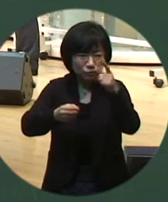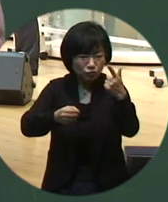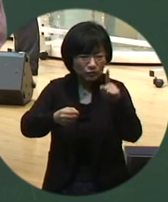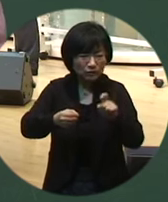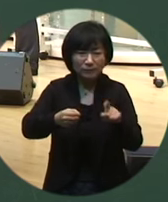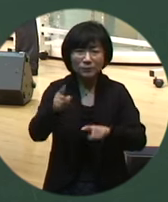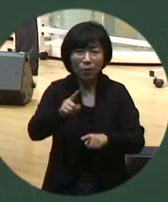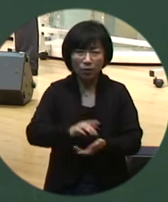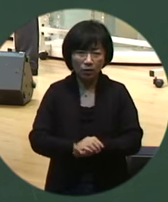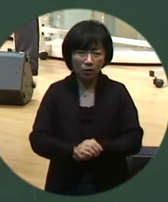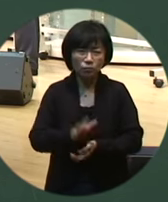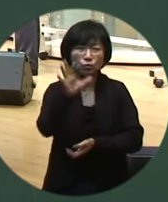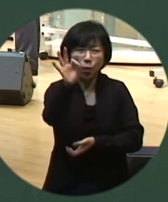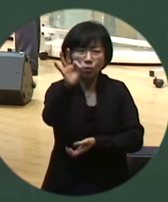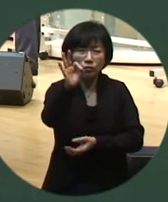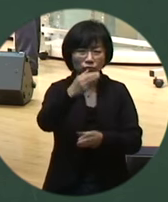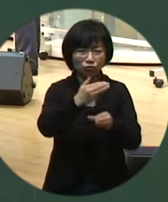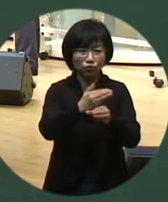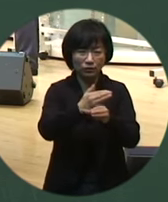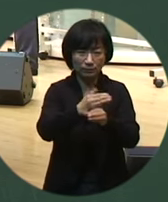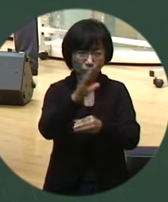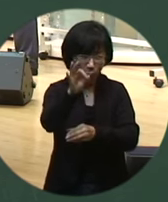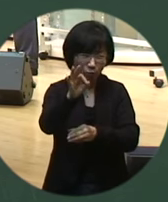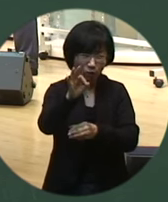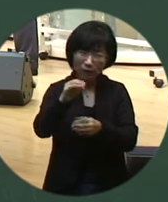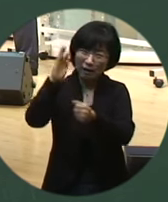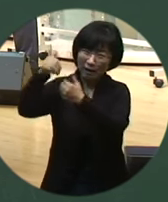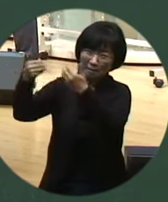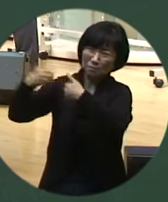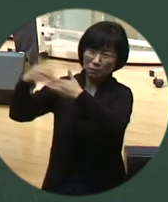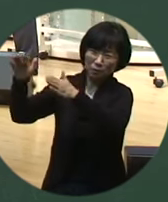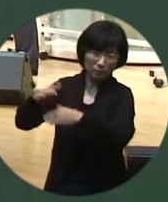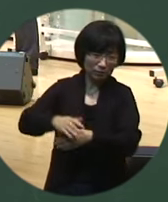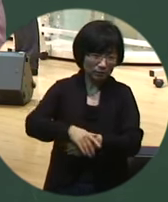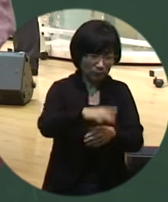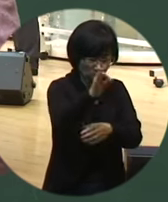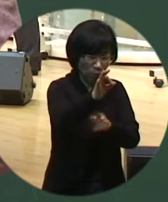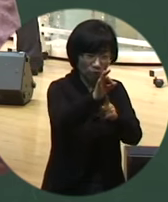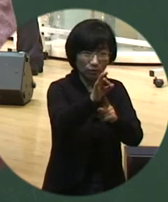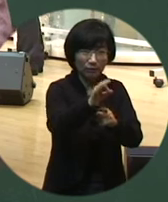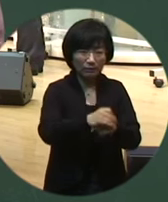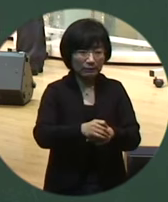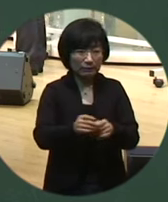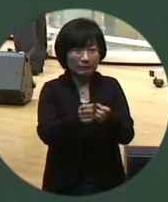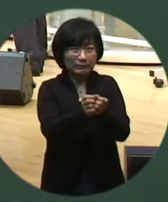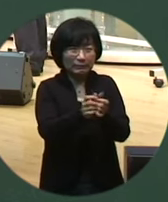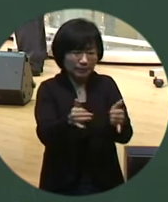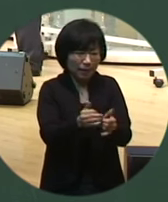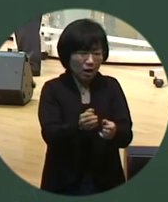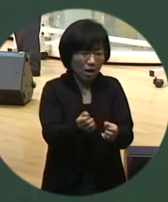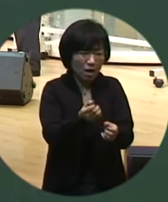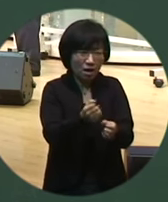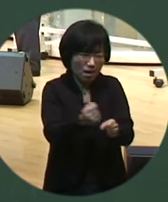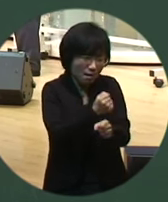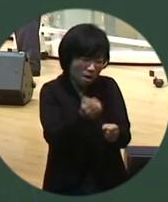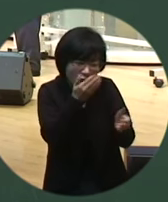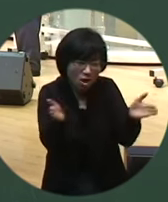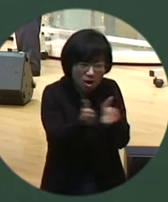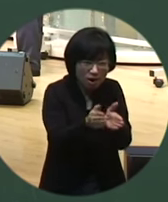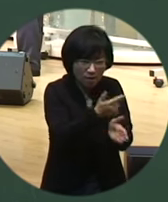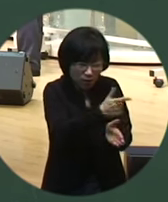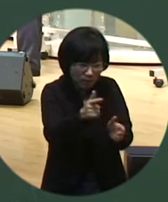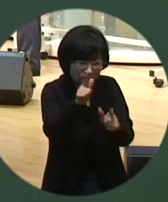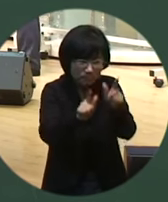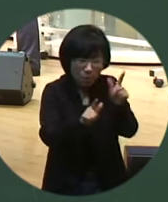on material wealth. 하나님이 목적이 아닌 성공이 목적인 흐름. Centered on success that has nothing to do with God. 이 흐름